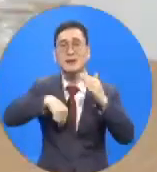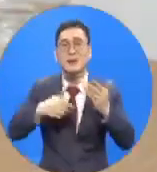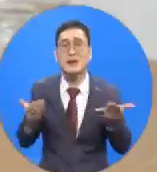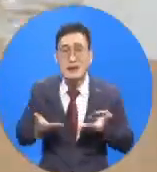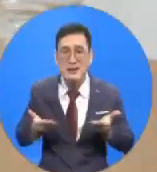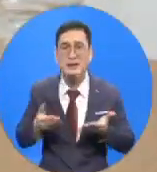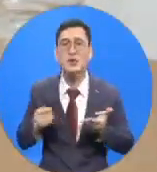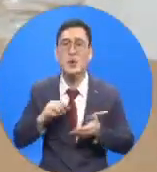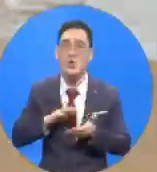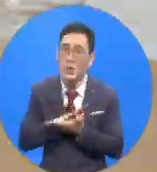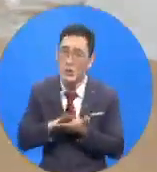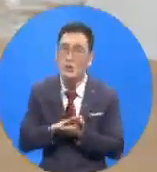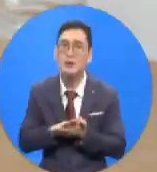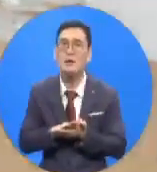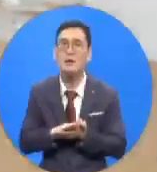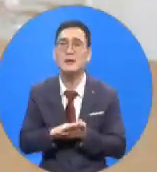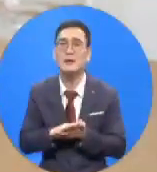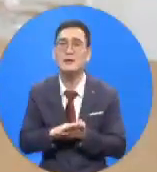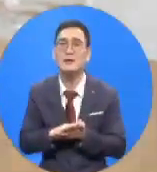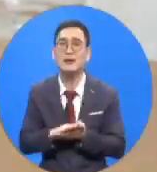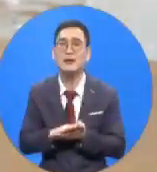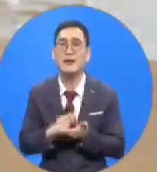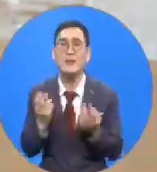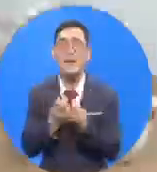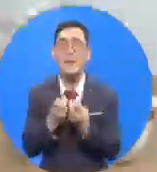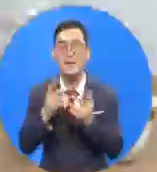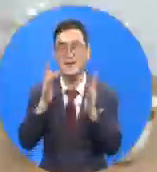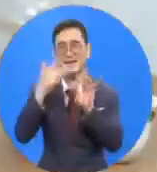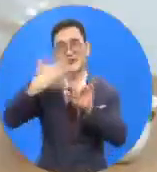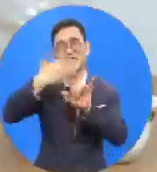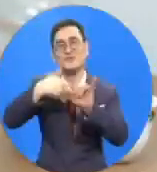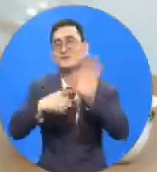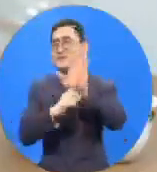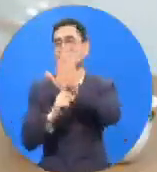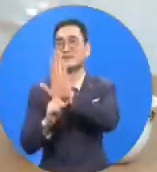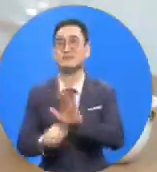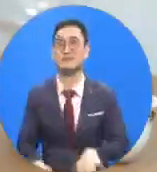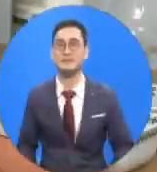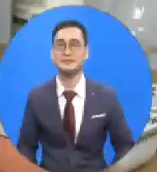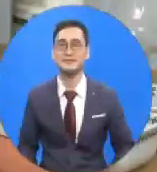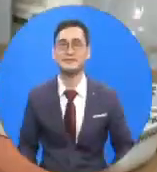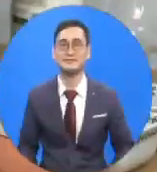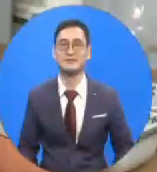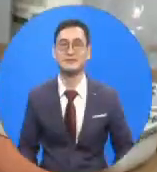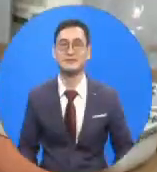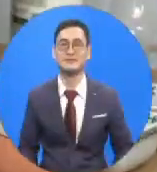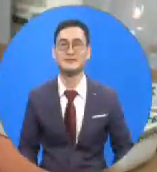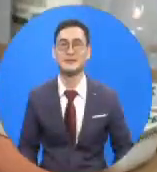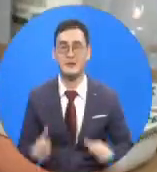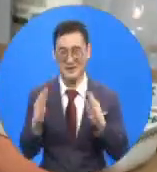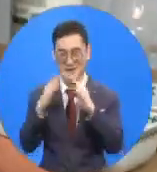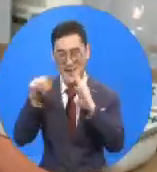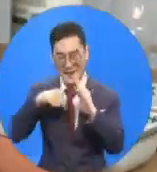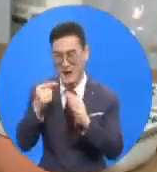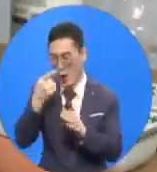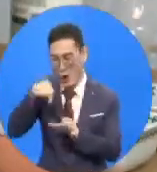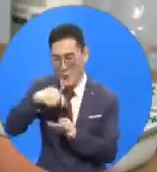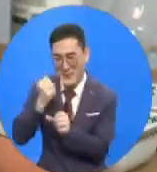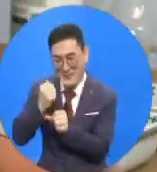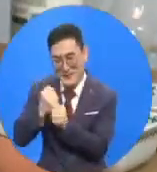뭐 책은 보시면 이렇게 뭐 커피를 만드는 소개 영상도 공개가 되고 있고요